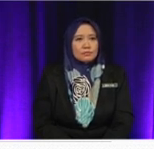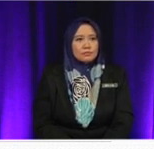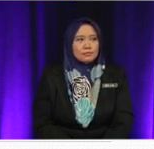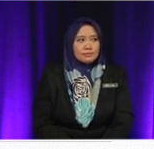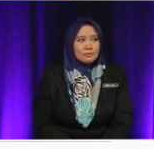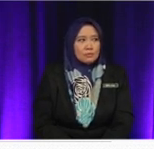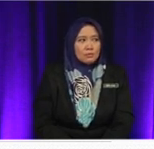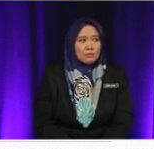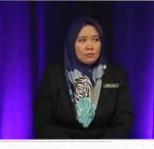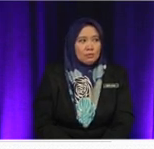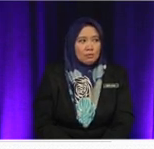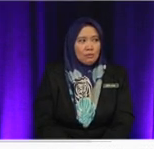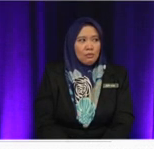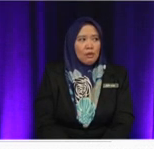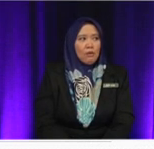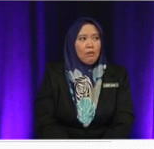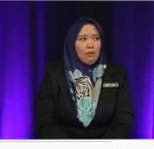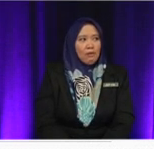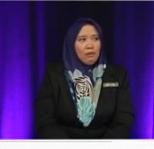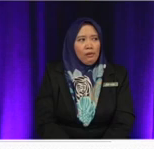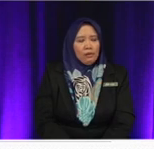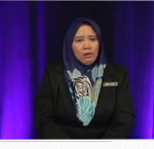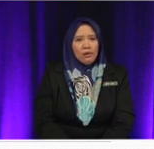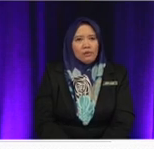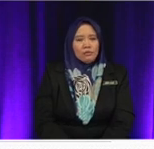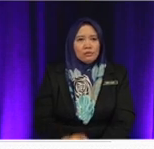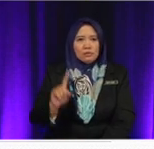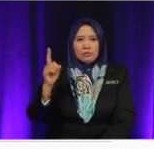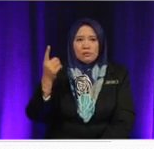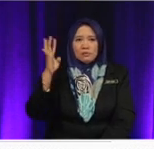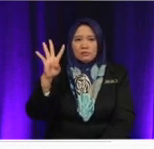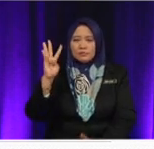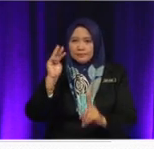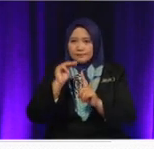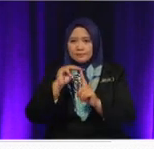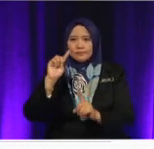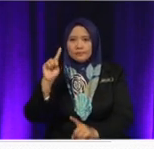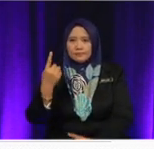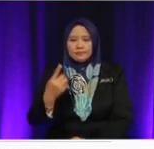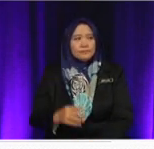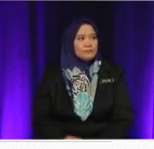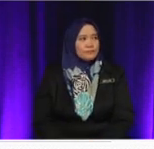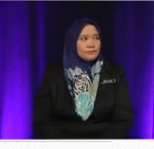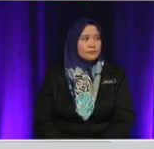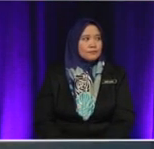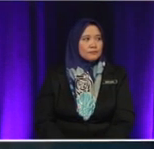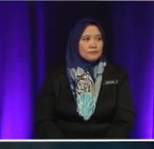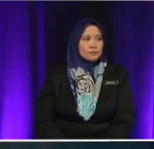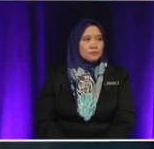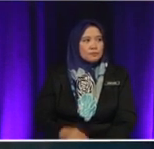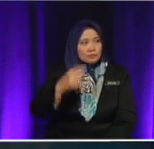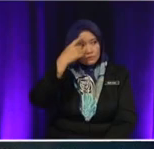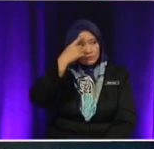ada 5-6 markah. Kan, tapi sebabkan 4 markah saja dapat markah penuh. Okey, bagian markah. B pula. Baik,